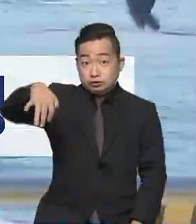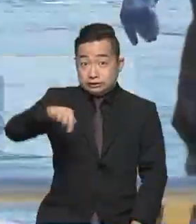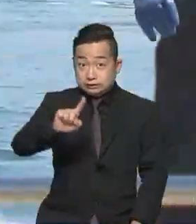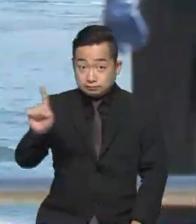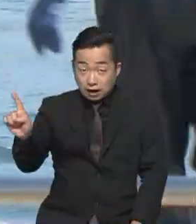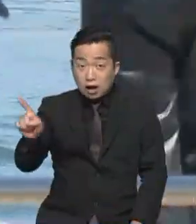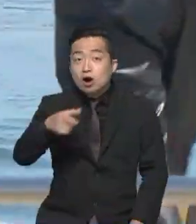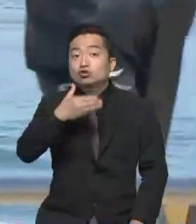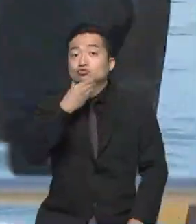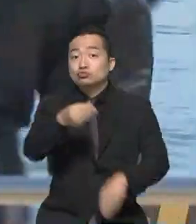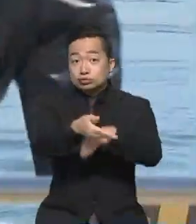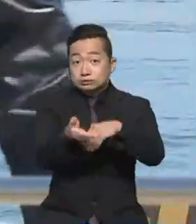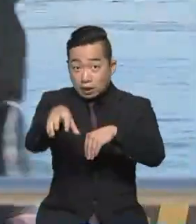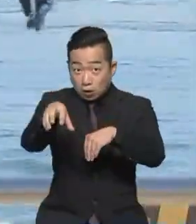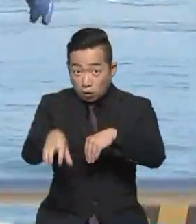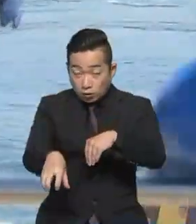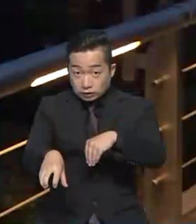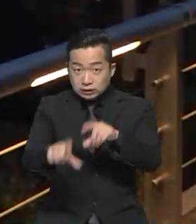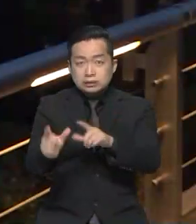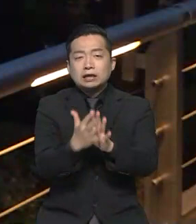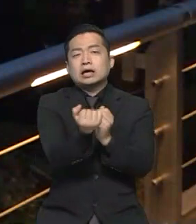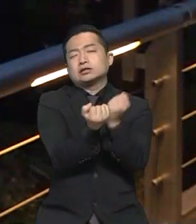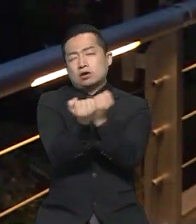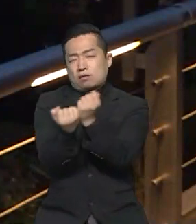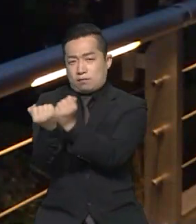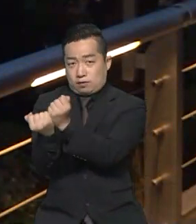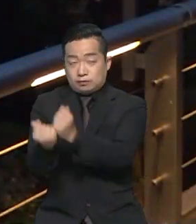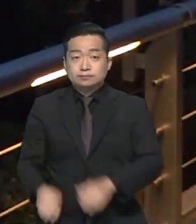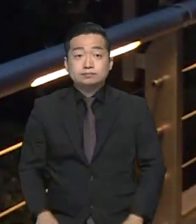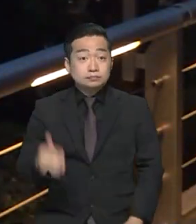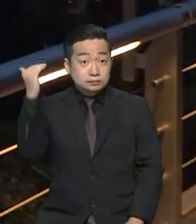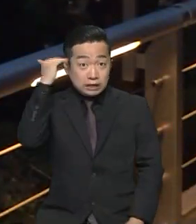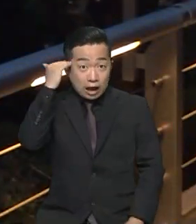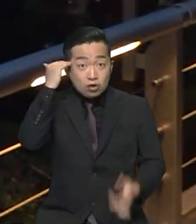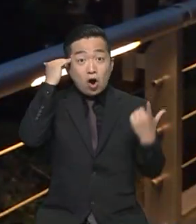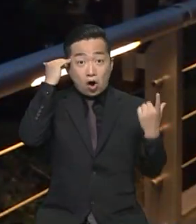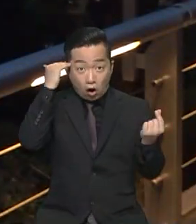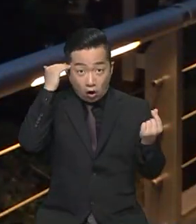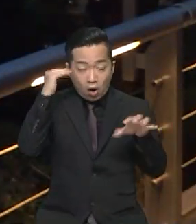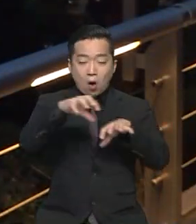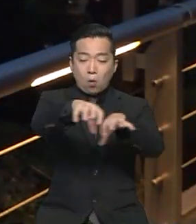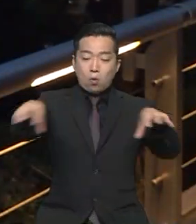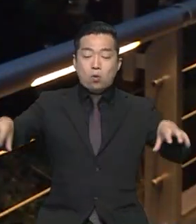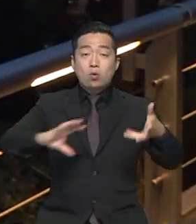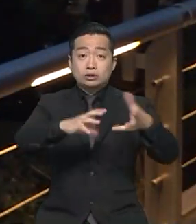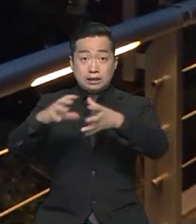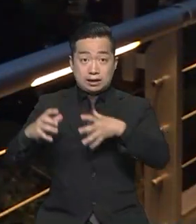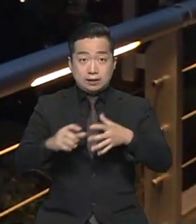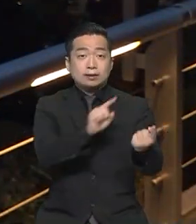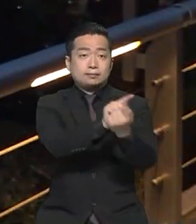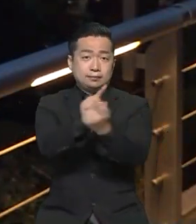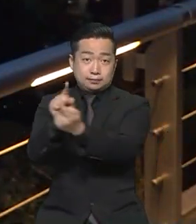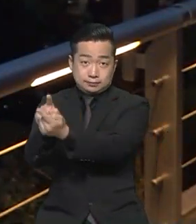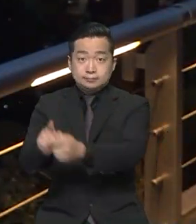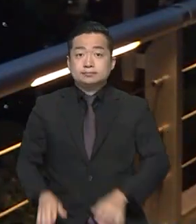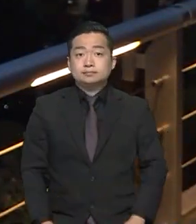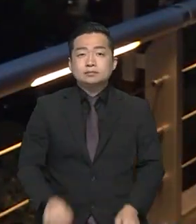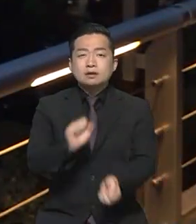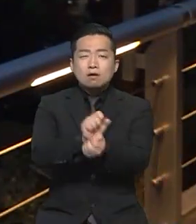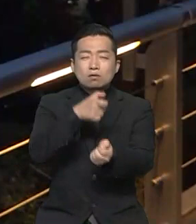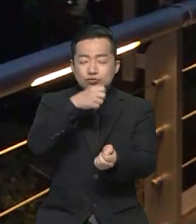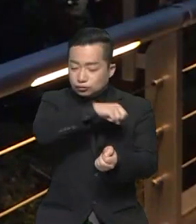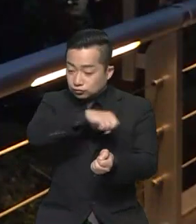주력할 예정입니다. 또한 한국 등 주변국들과의 정상회담과 정부 관계자들의 접촉을 통해 오염수 방류에 대한